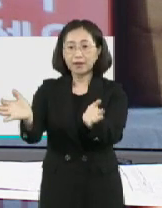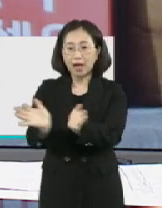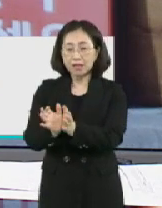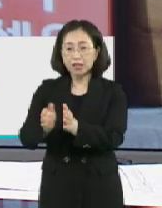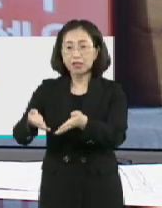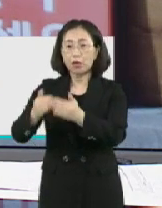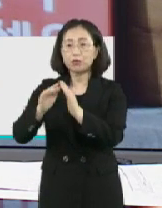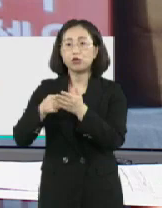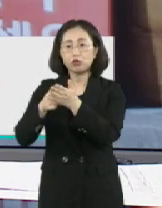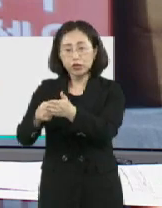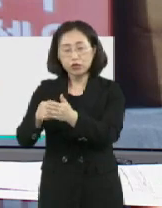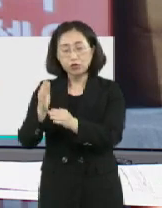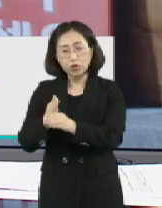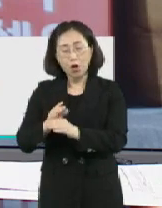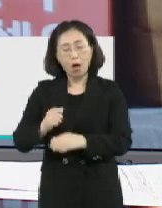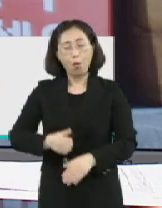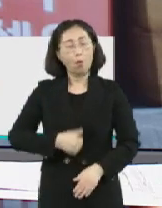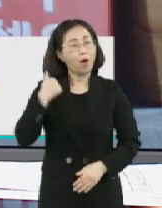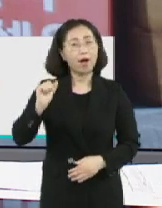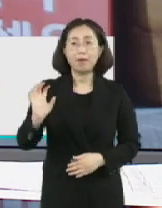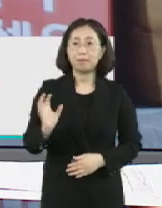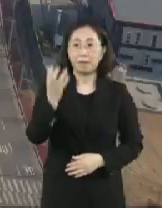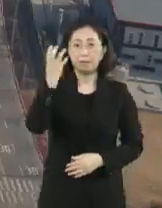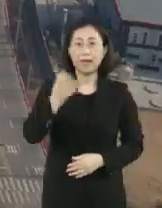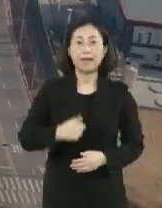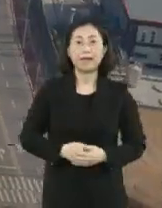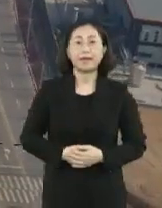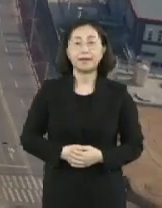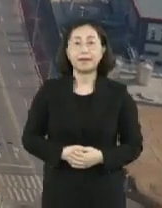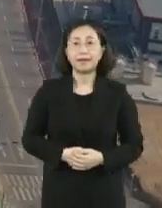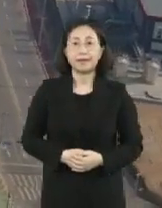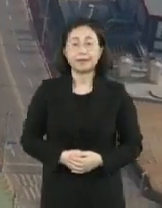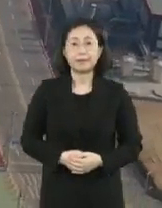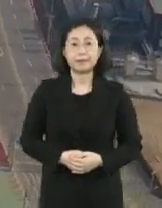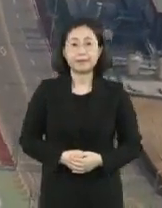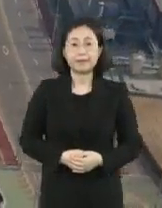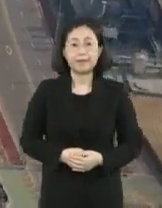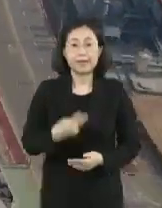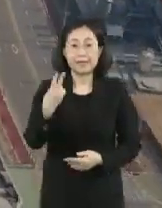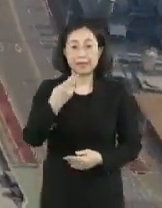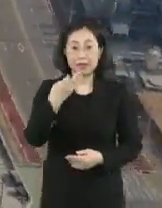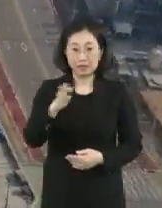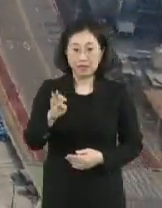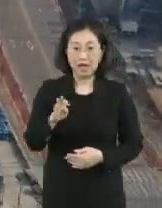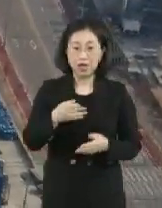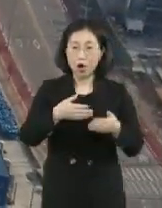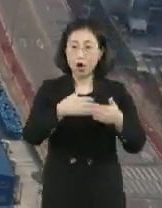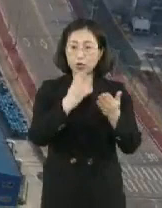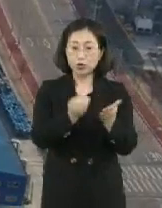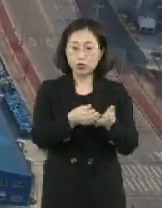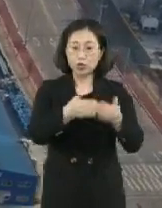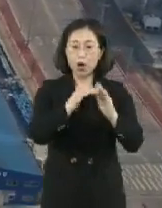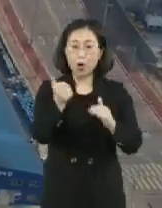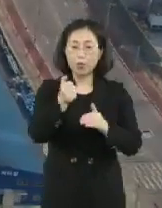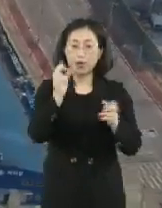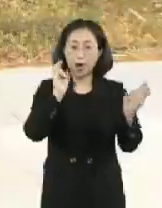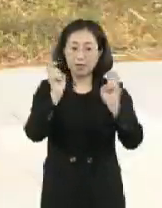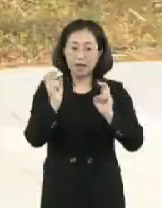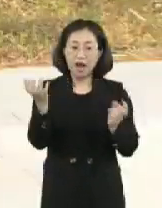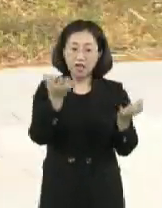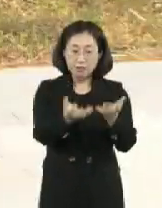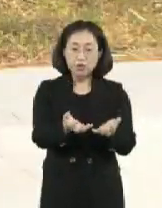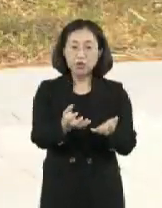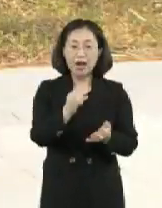주민들이 반발하고 있습니다. 최은우 기자입니다. 지난 2014년 준공돼 50여 개 업체가